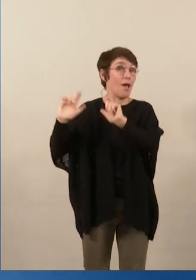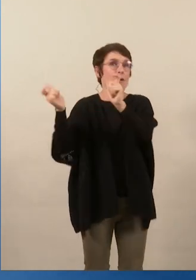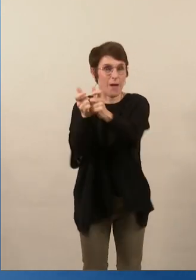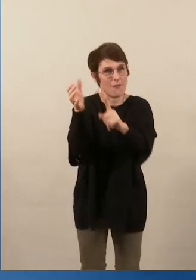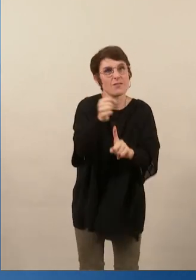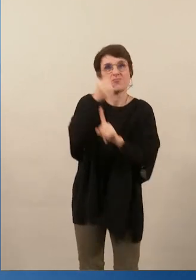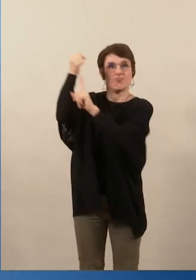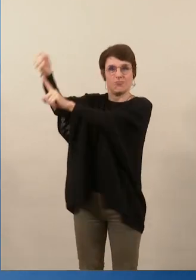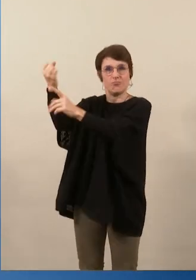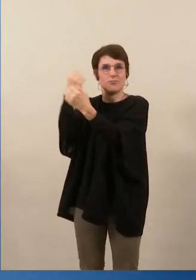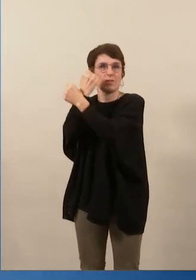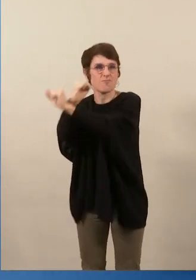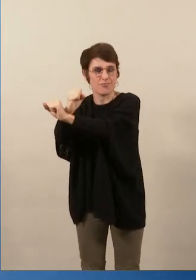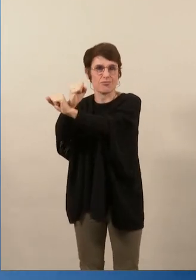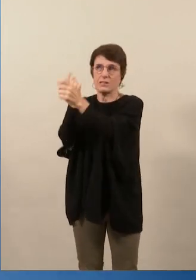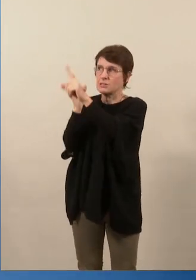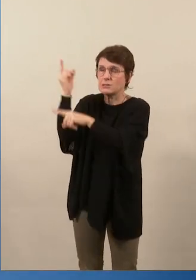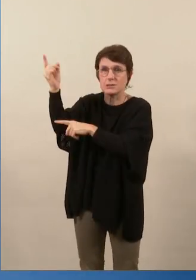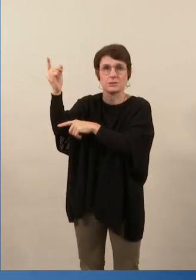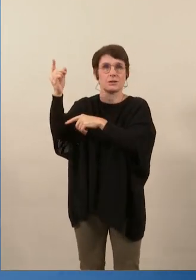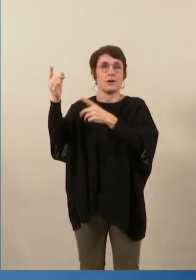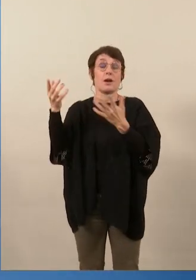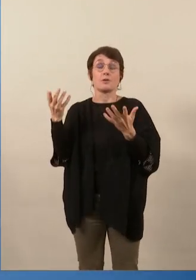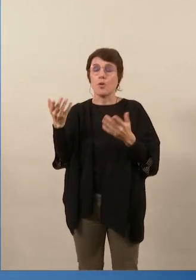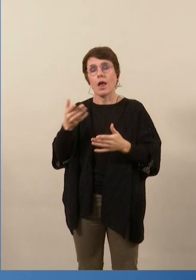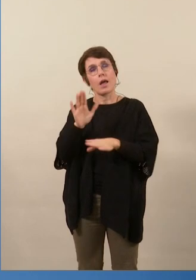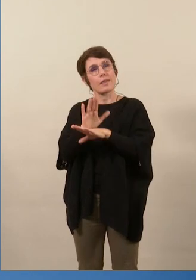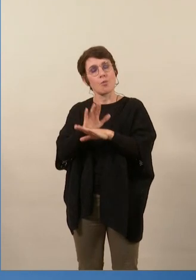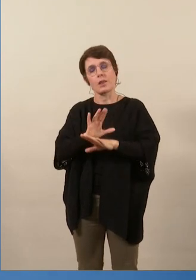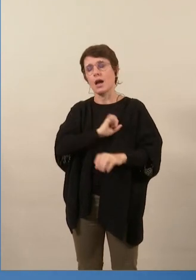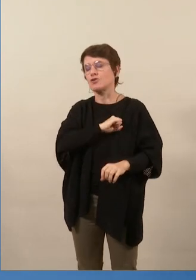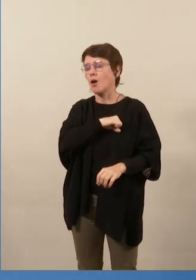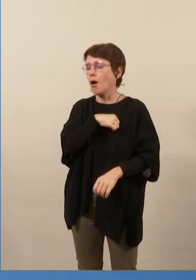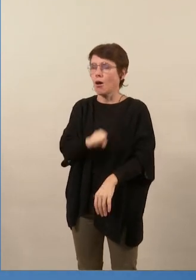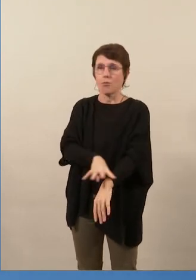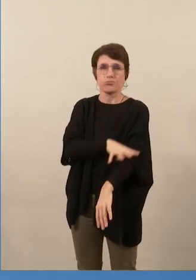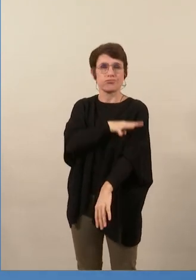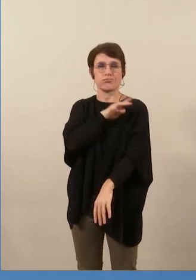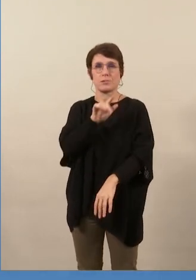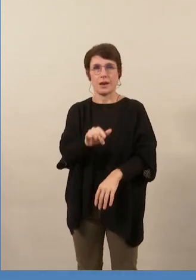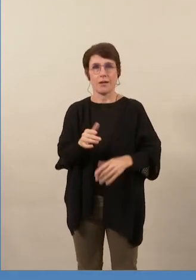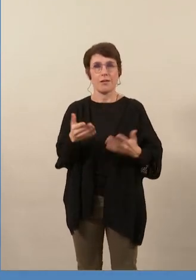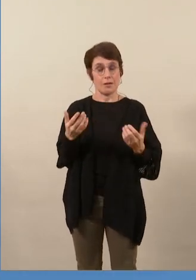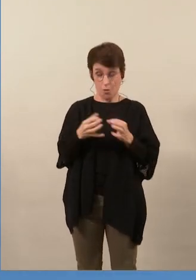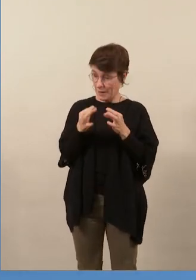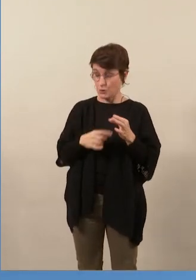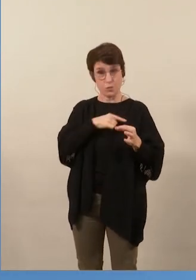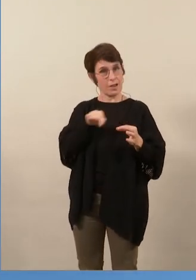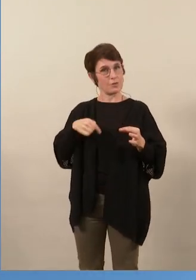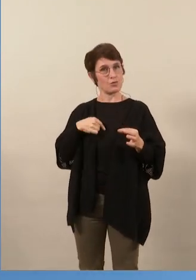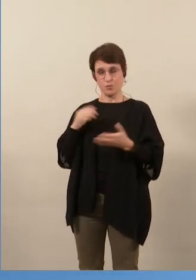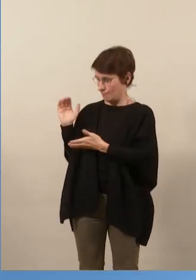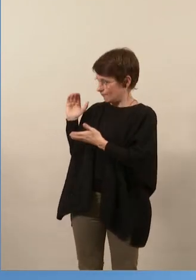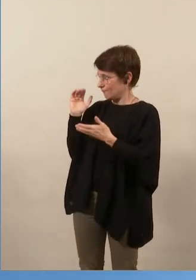témoignage était poignant ce mouvement de résistance il nous a laissé dépositaire d'un état de droit et